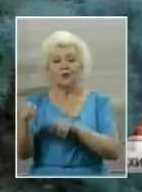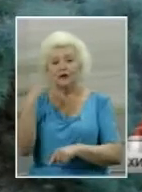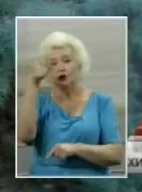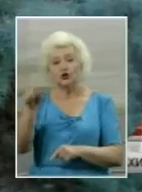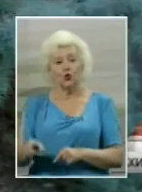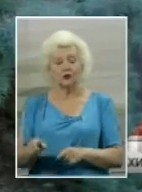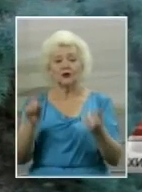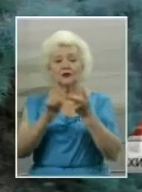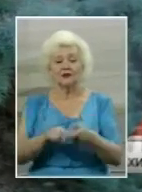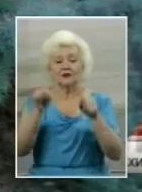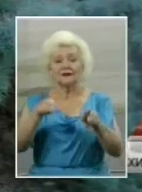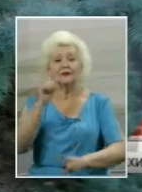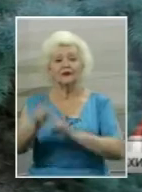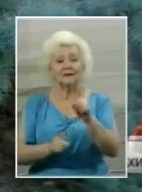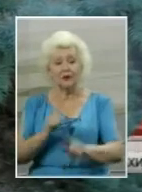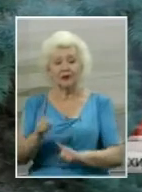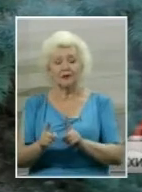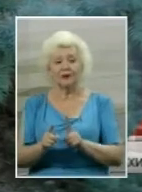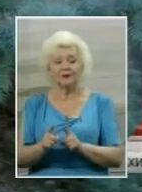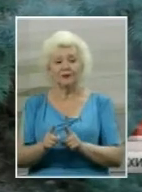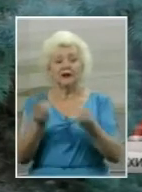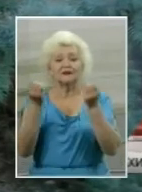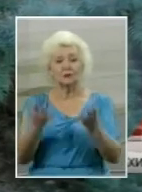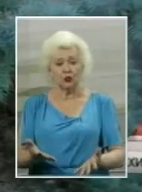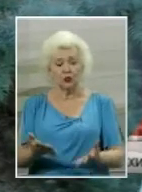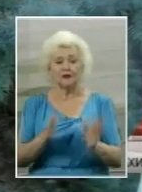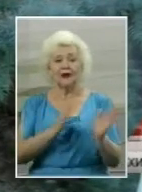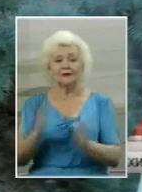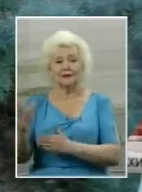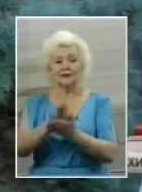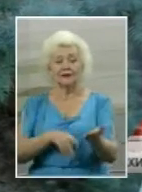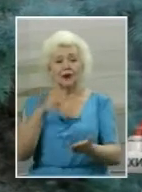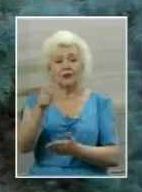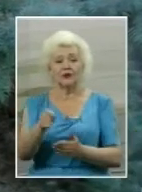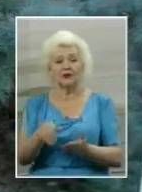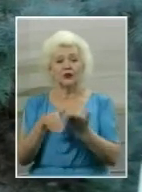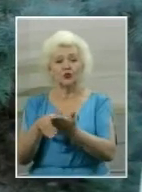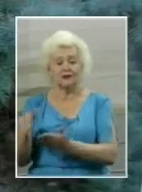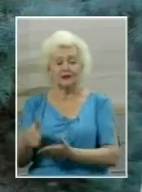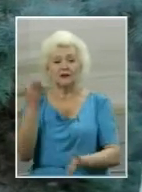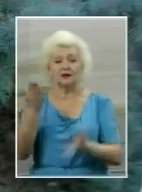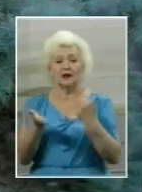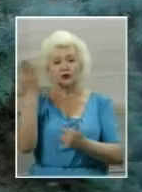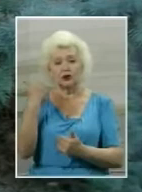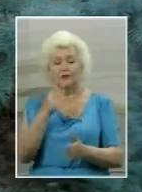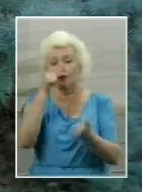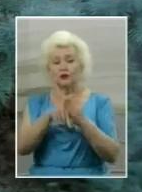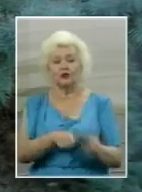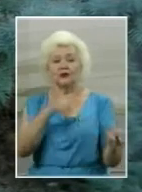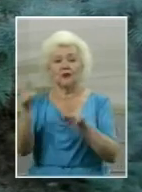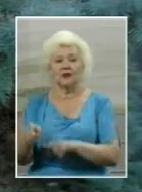особам в зв'язку з цими змінами спрощено систему подання субсидій. Якщо раніше внутрішньо переміщені